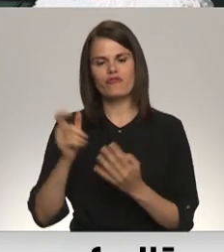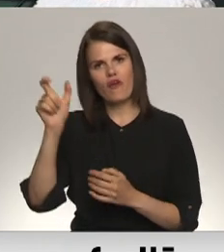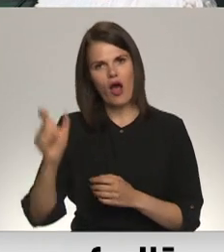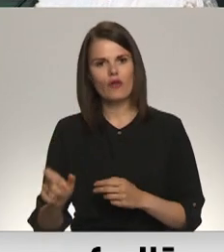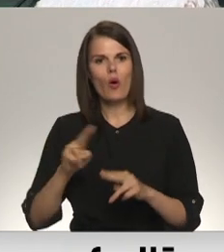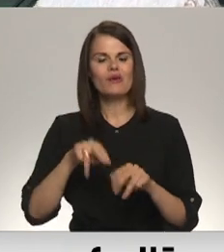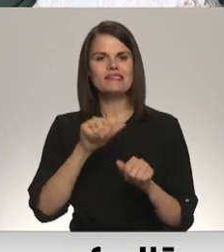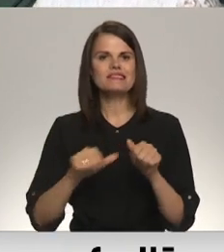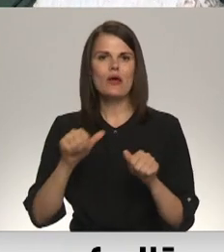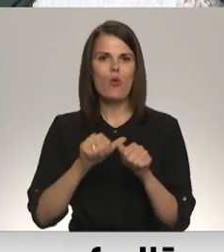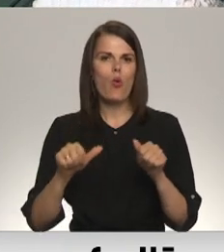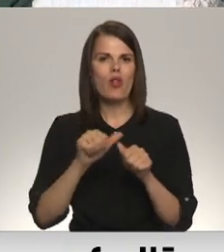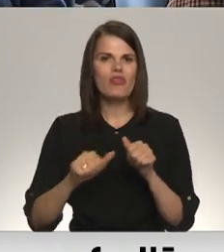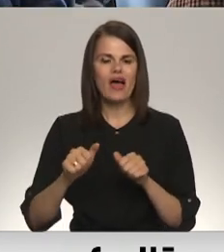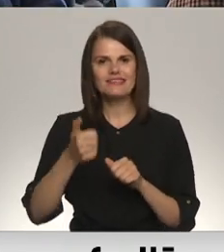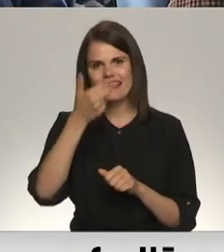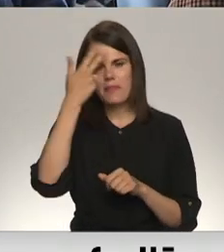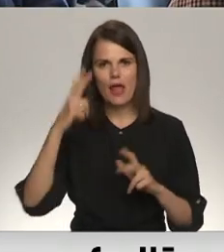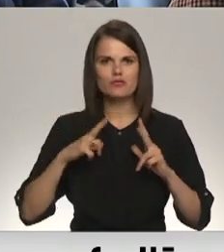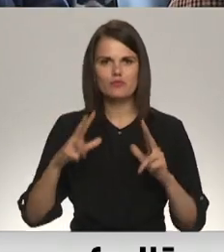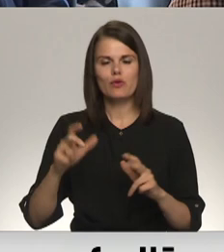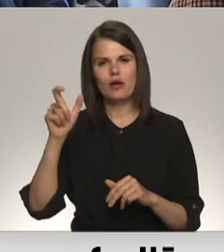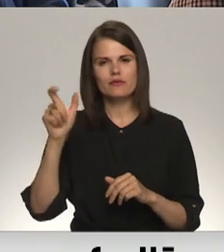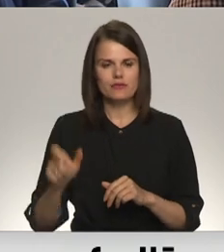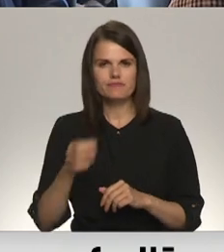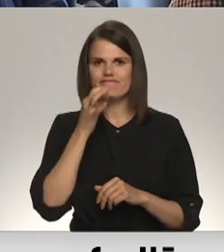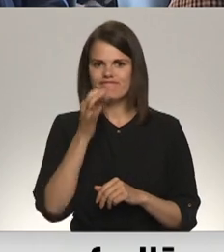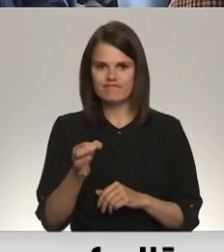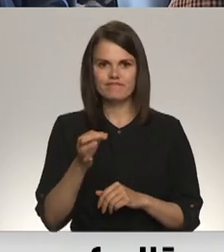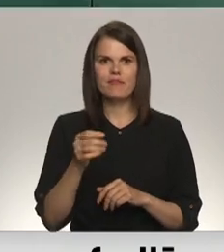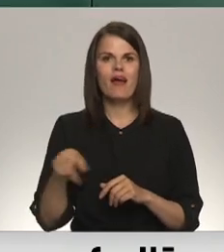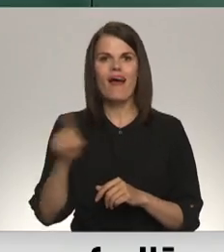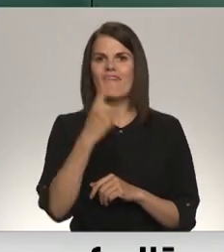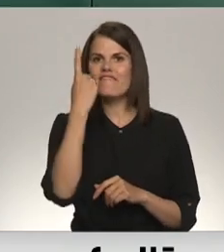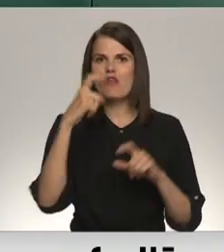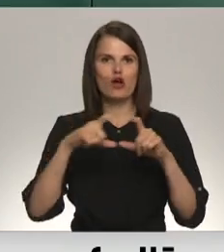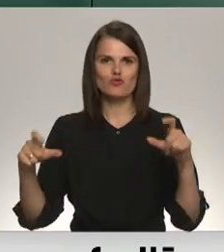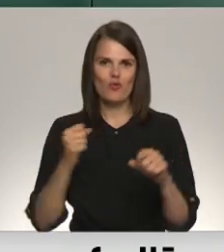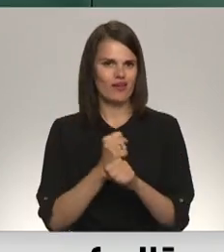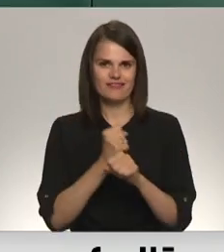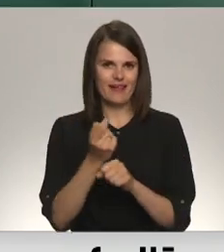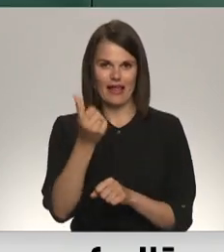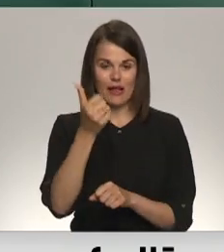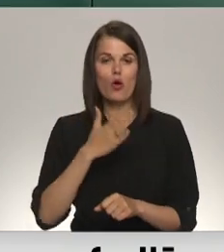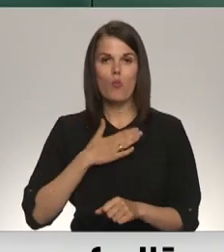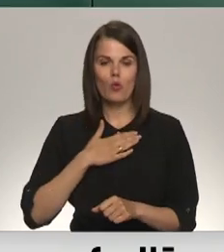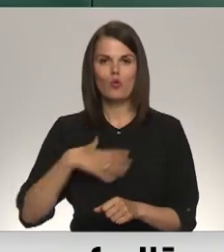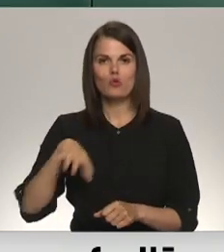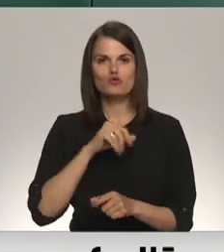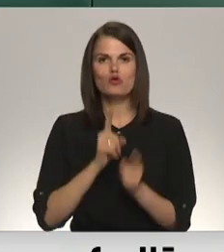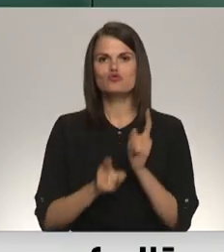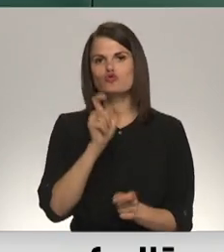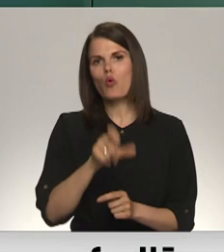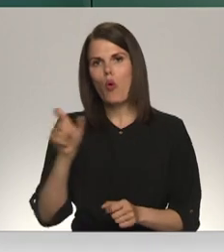ģimnāzijas direktors arī norāda. Vienu slodzi strādā retais. Mūsu skolotāji strādā, lai nopelnītu, lai iespējams